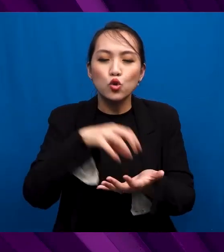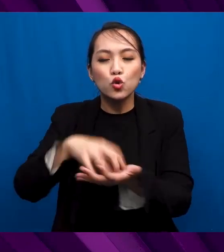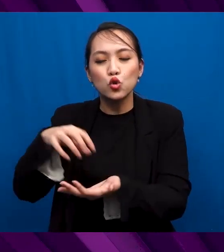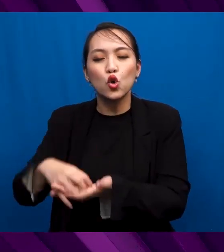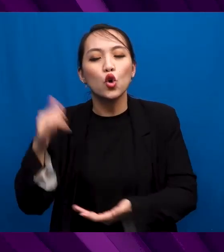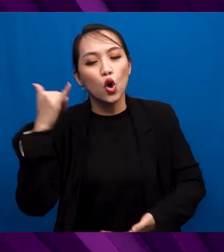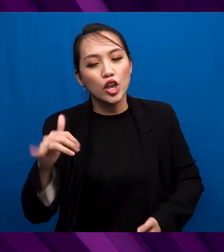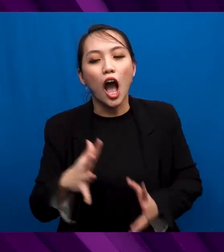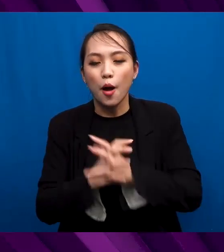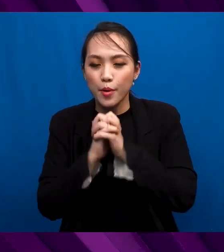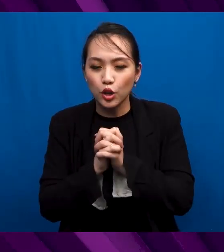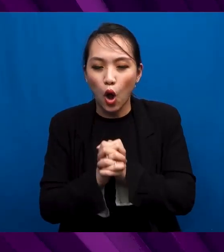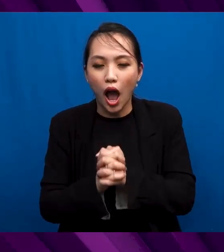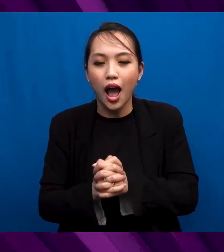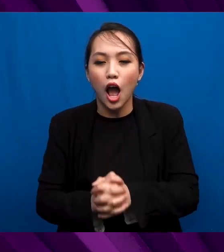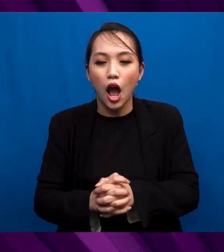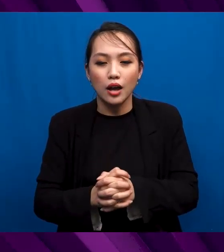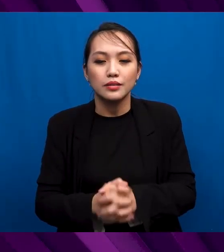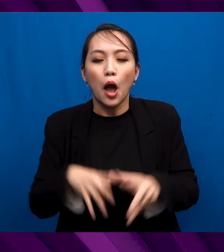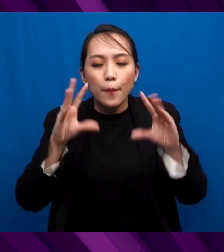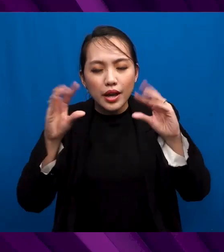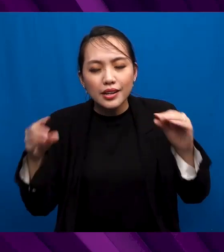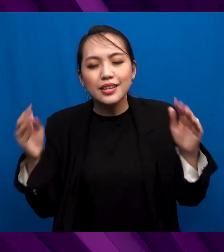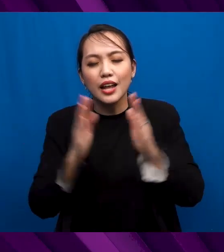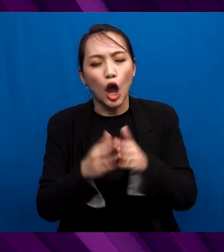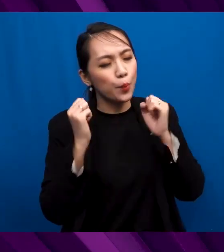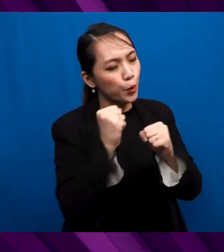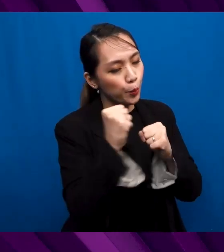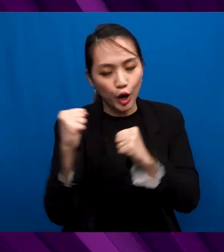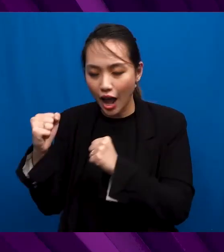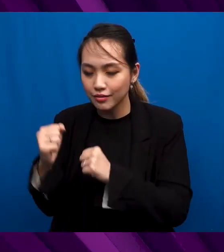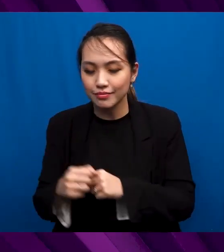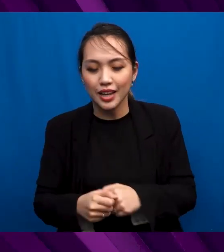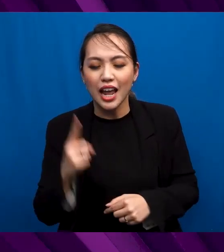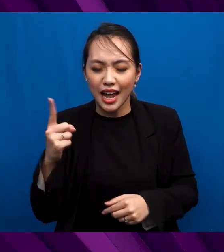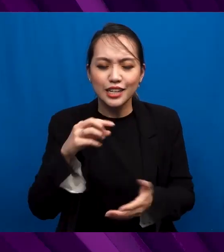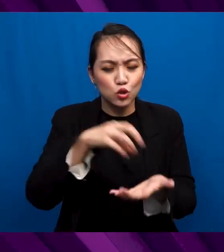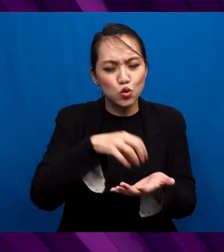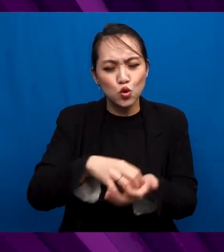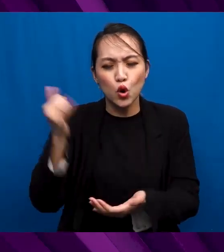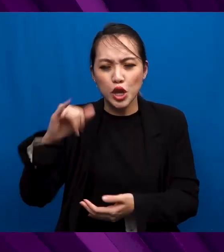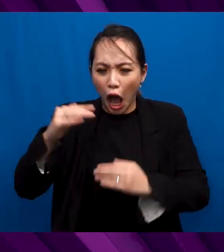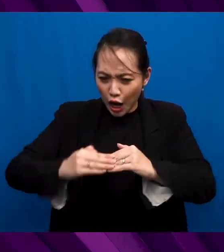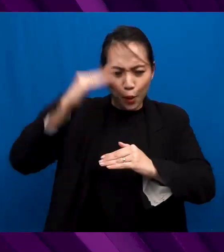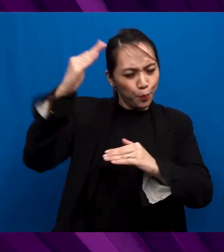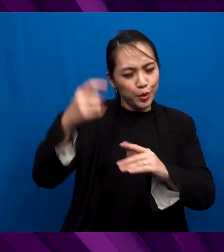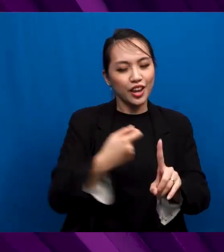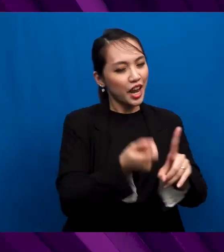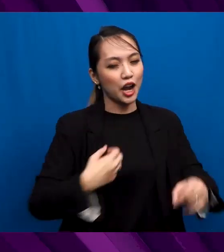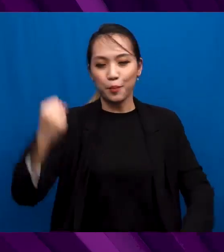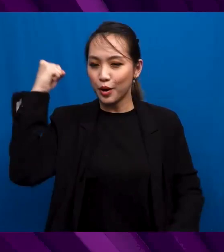yang berjuang dan berperang, selalu akan menjadi suku yang lebih dari pemenang. Berkati ya Tuhan